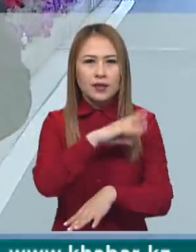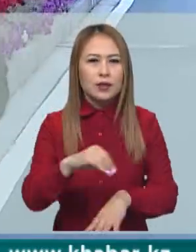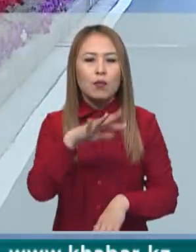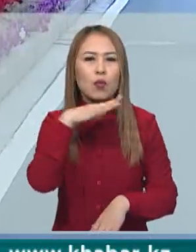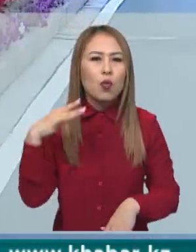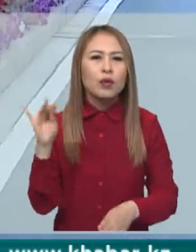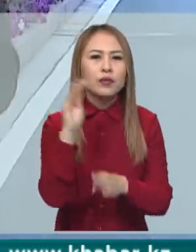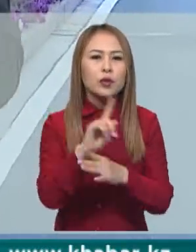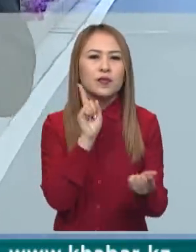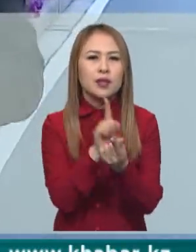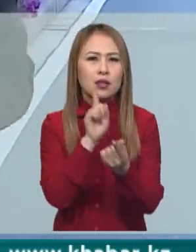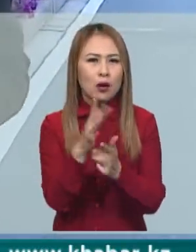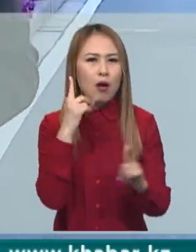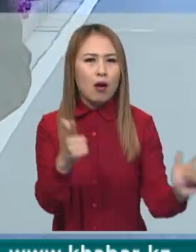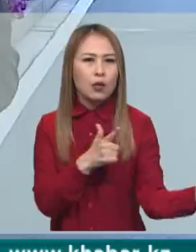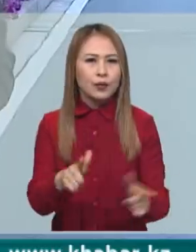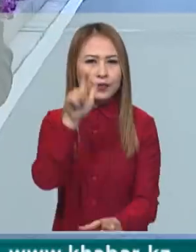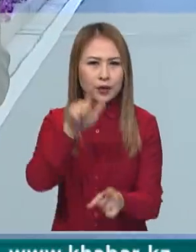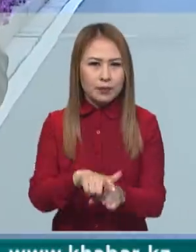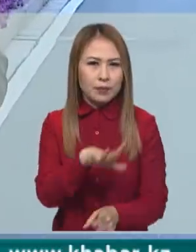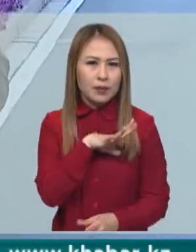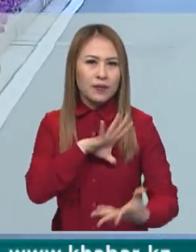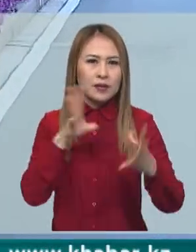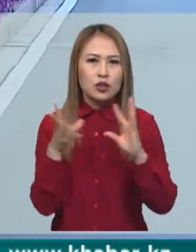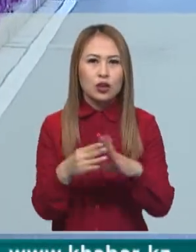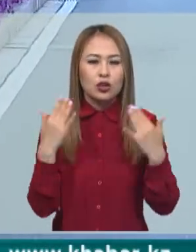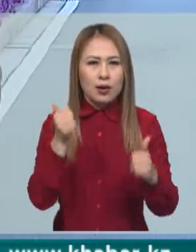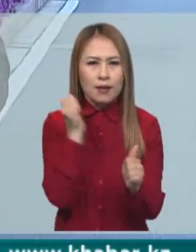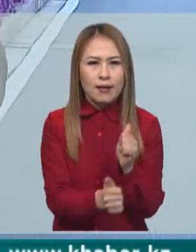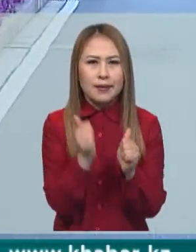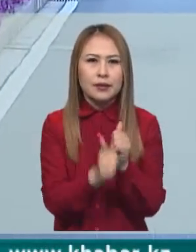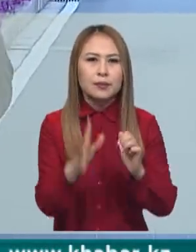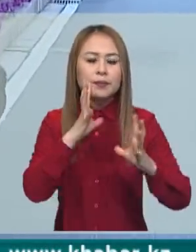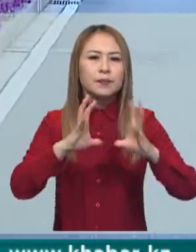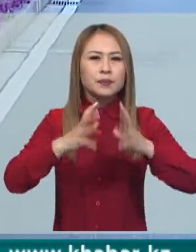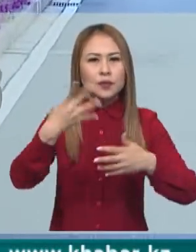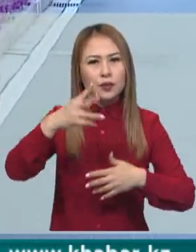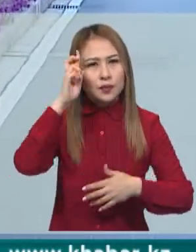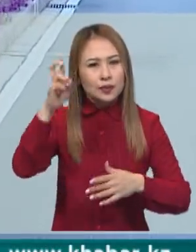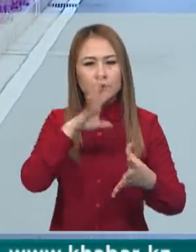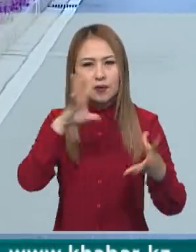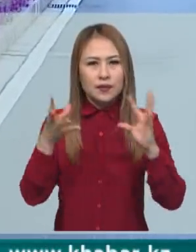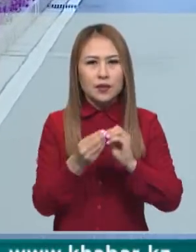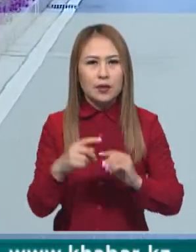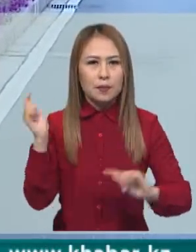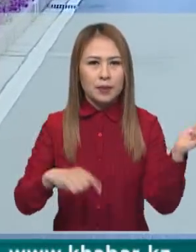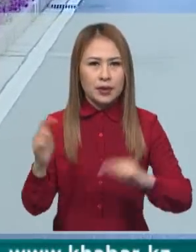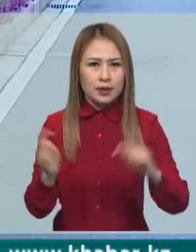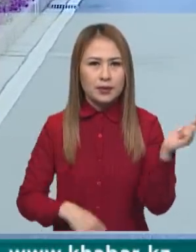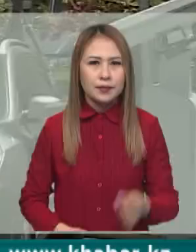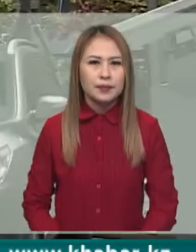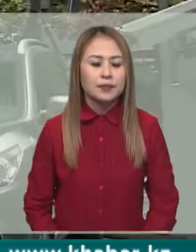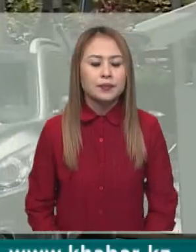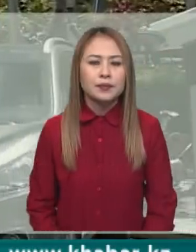астанасы қонақтарды күтіп алуға тыңғылықты дайындалған екен. Айтпегендеше, күн сайын мұнда әлемнің 40-қа жуық мемлекетінен мәртебелі меймандар келе